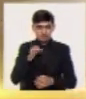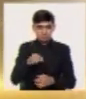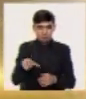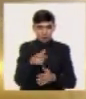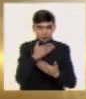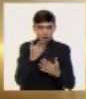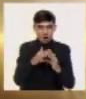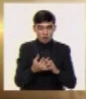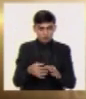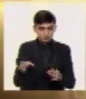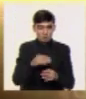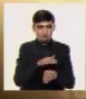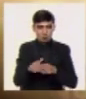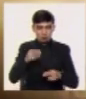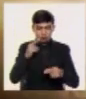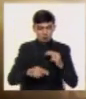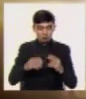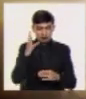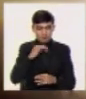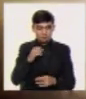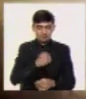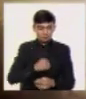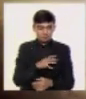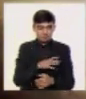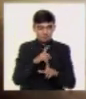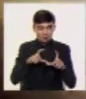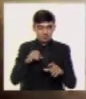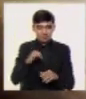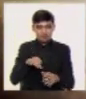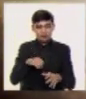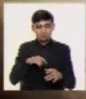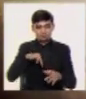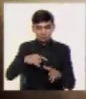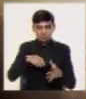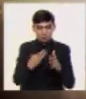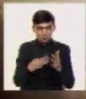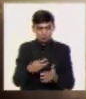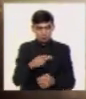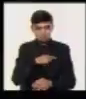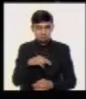жоқ ауылдың тамтығы қалмады деп қамыққан көпшілік талай адам шұңқырға түсіп қаза тапты деп отыр.